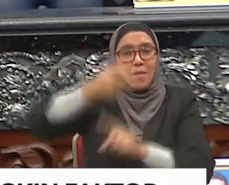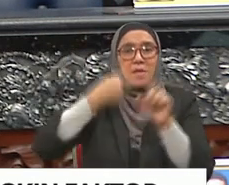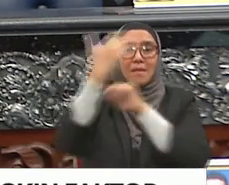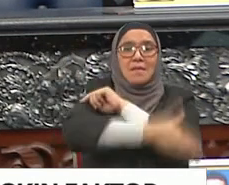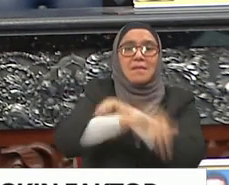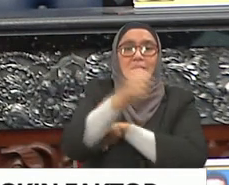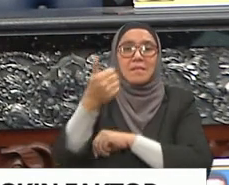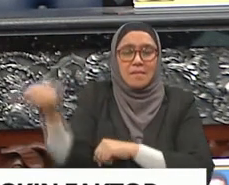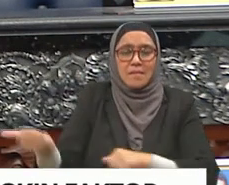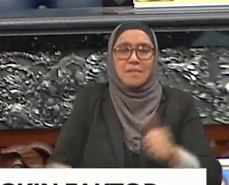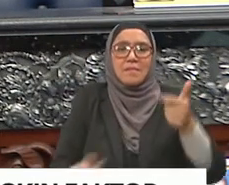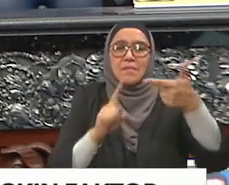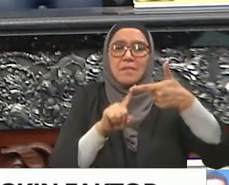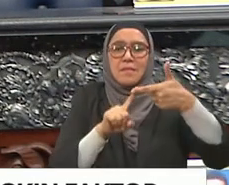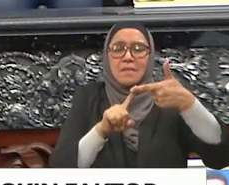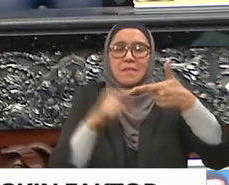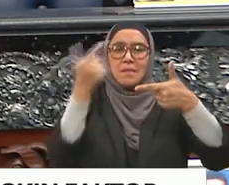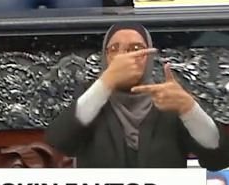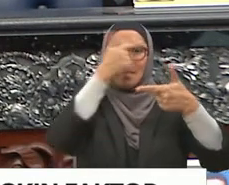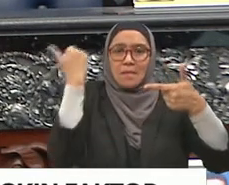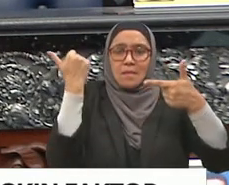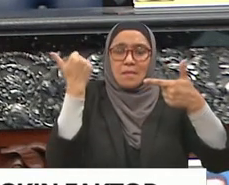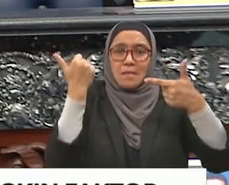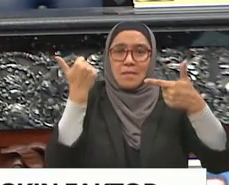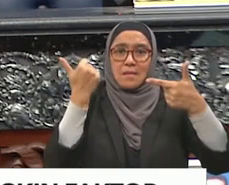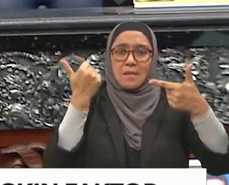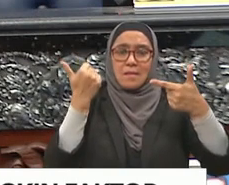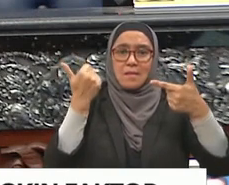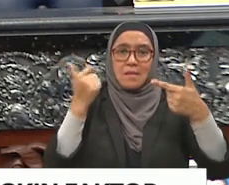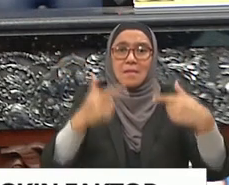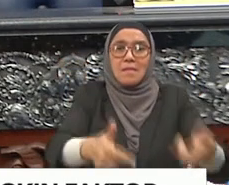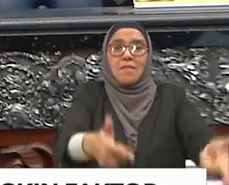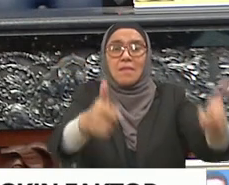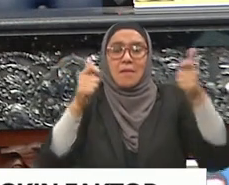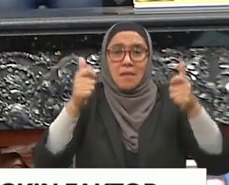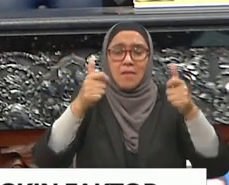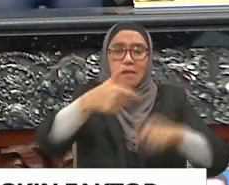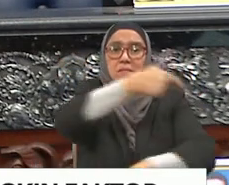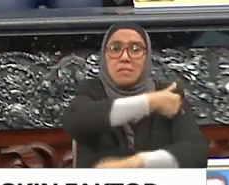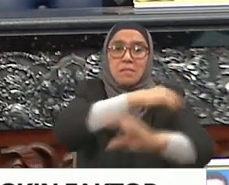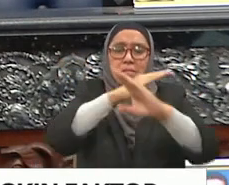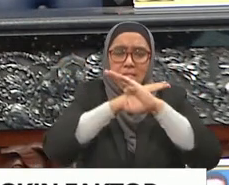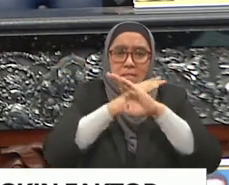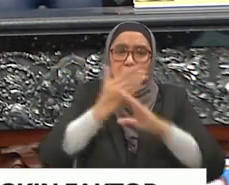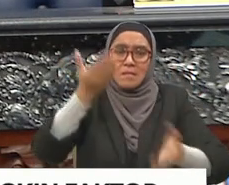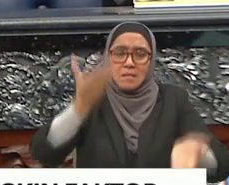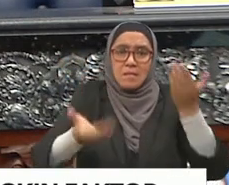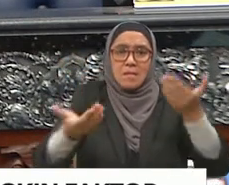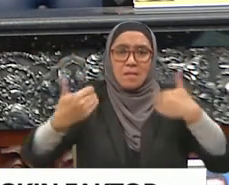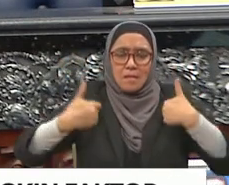negeri-negeri lain. Yang kedua, oleh kerana mereka telah cepat vaksinasi, mungkin ada dan kita masih lagi sedang